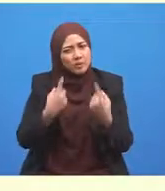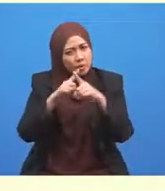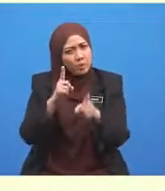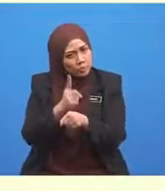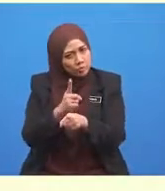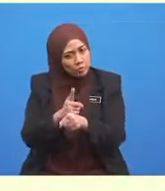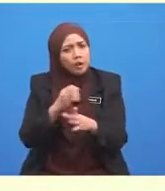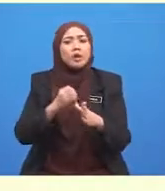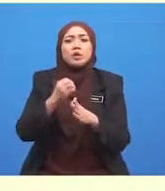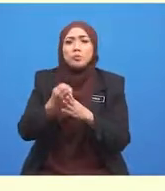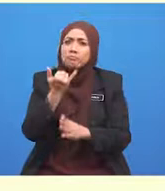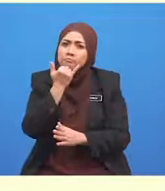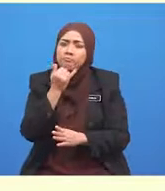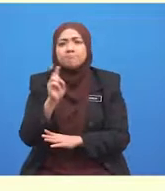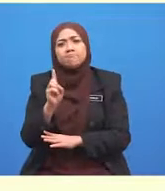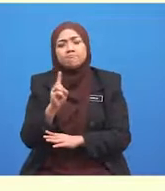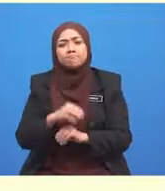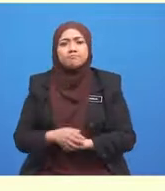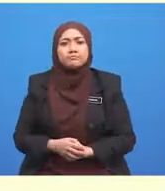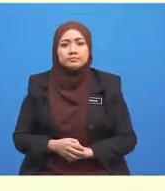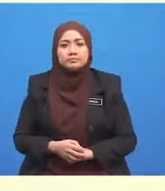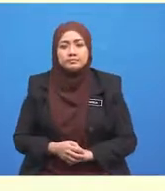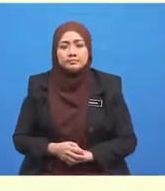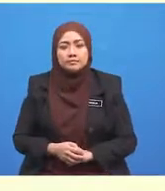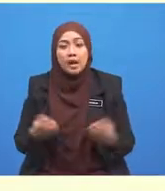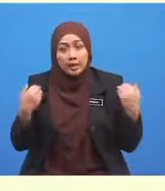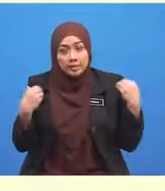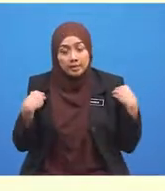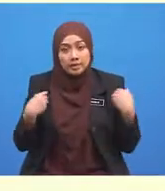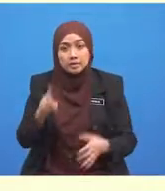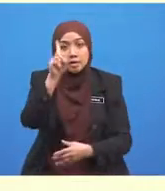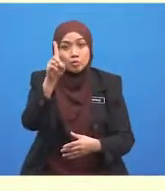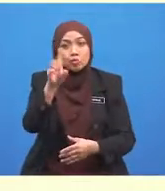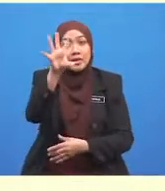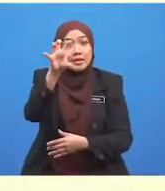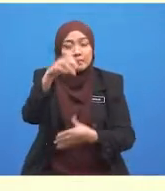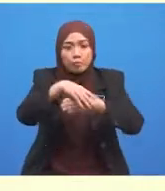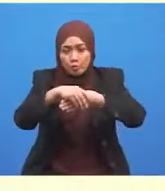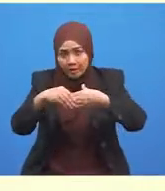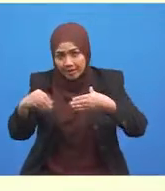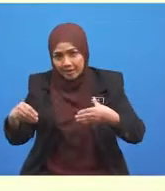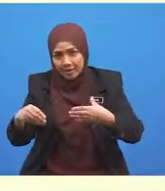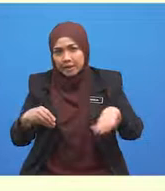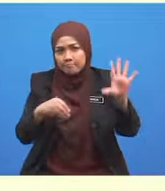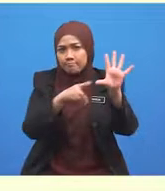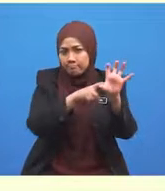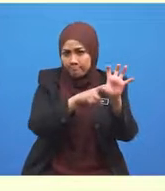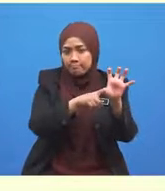tepat? Terdapat sekeping wang kertas RM50. Bermakna